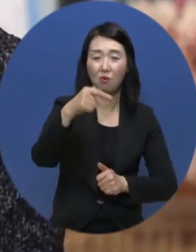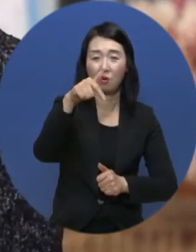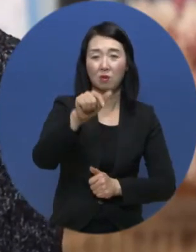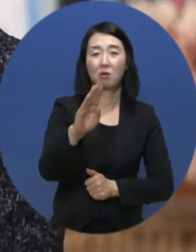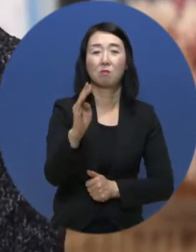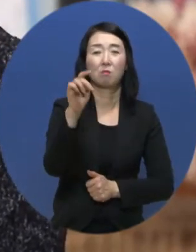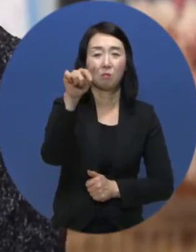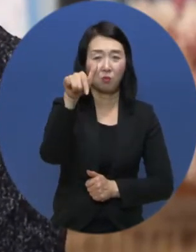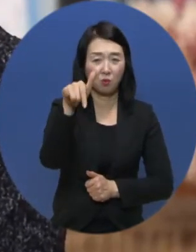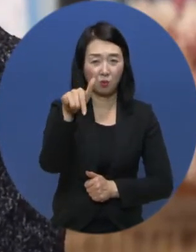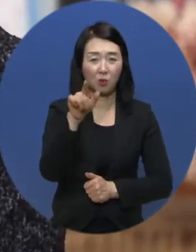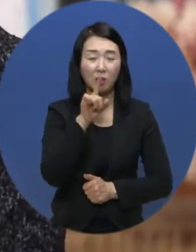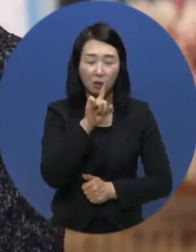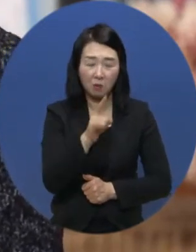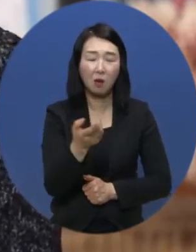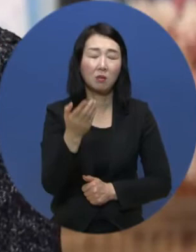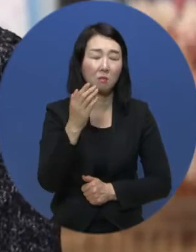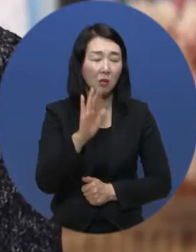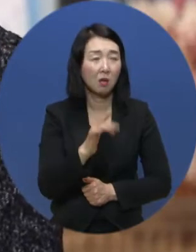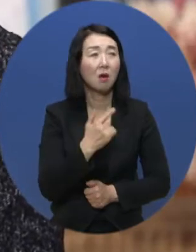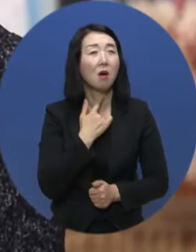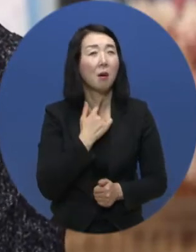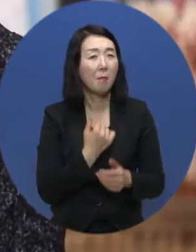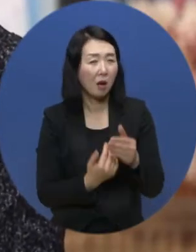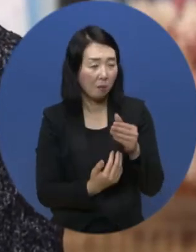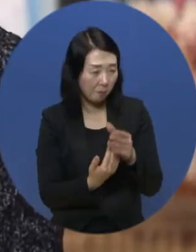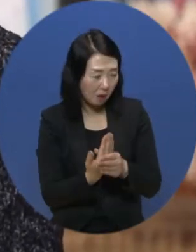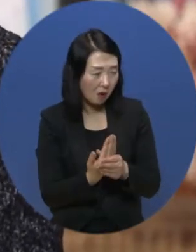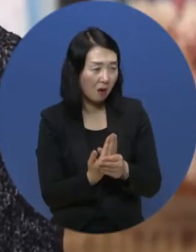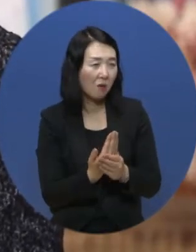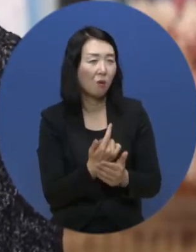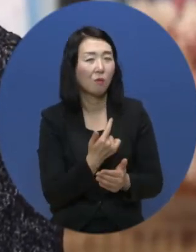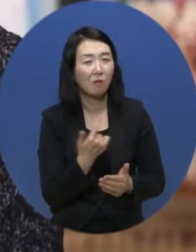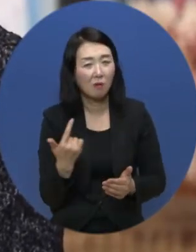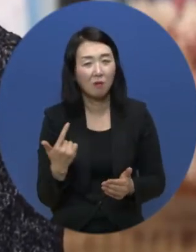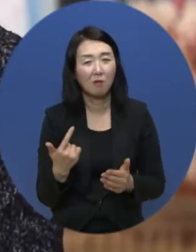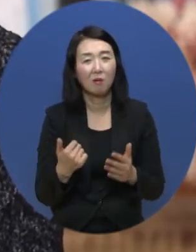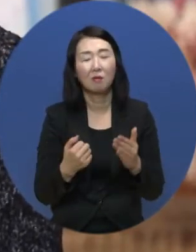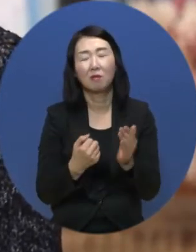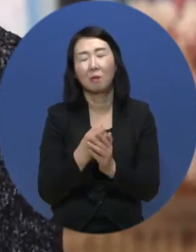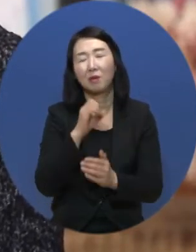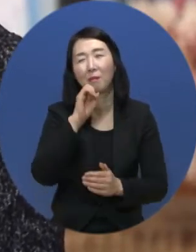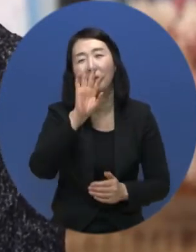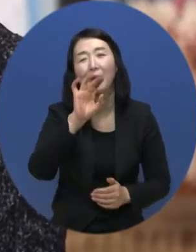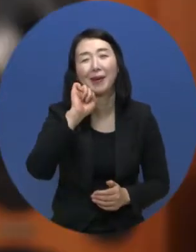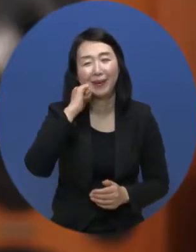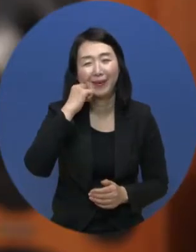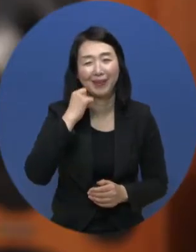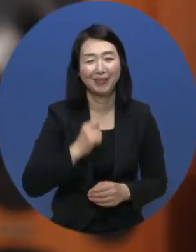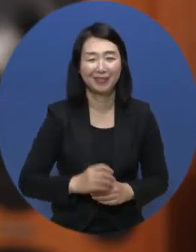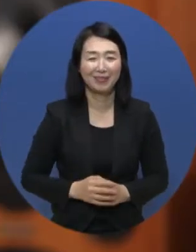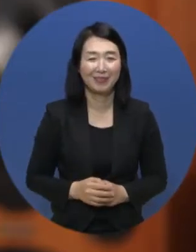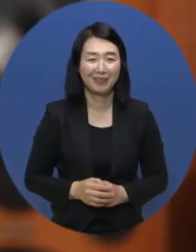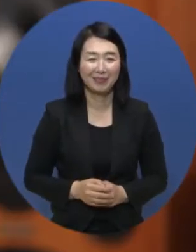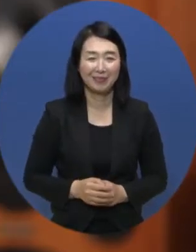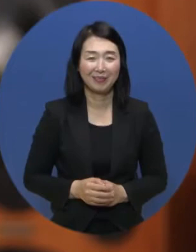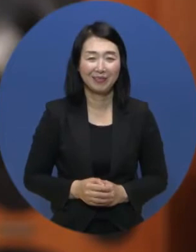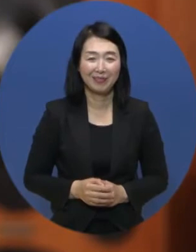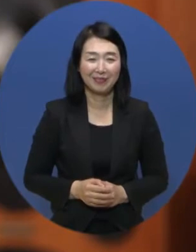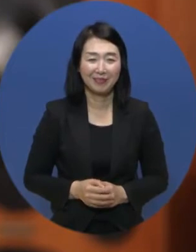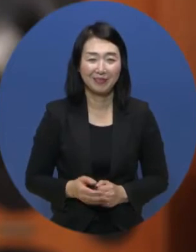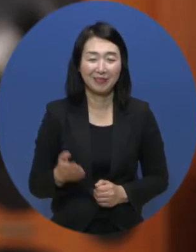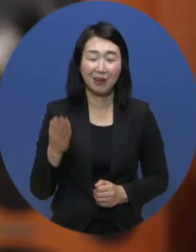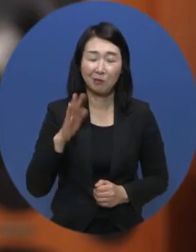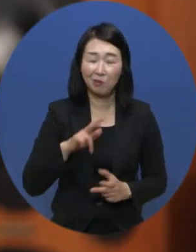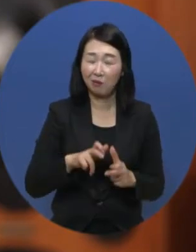제가 겪은 일들이 너무 크다라고 생각을 하기 때문에 감히 그렇게 말씀을 드리지는 못할 것 같고요. 뭐 하지만 피할 수 없는